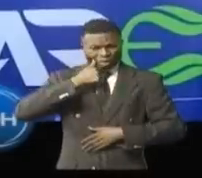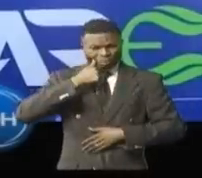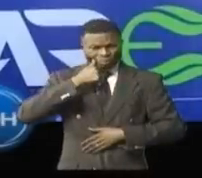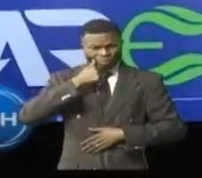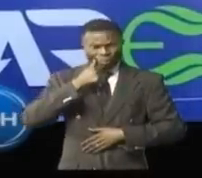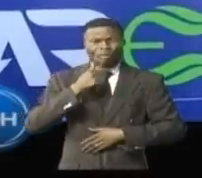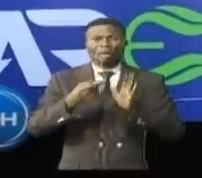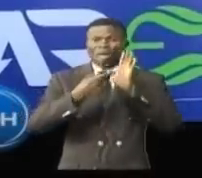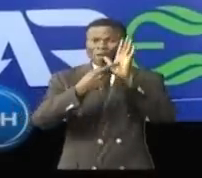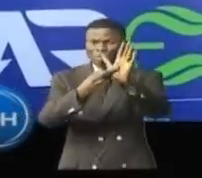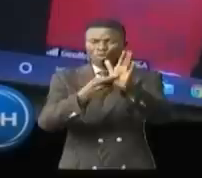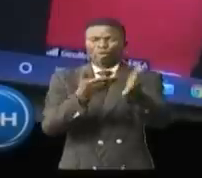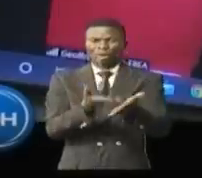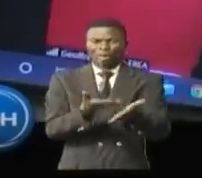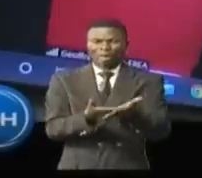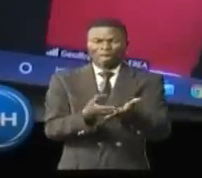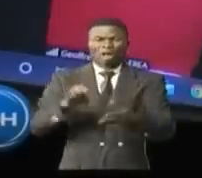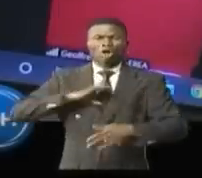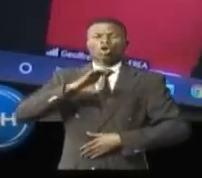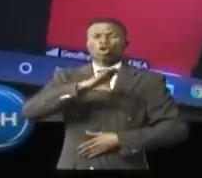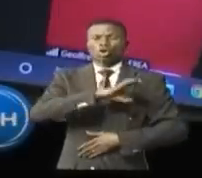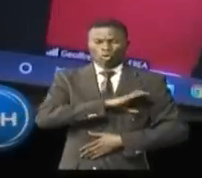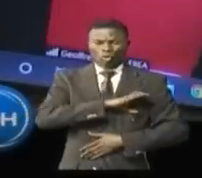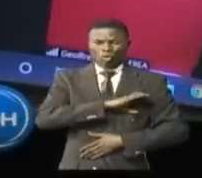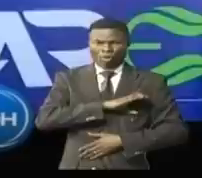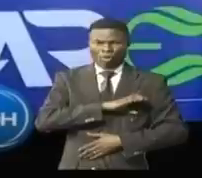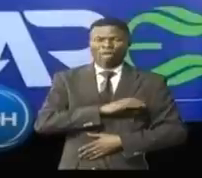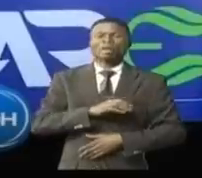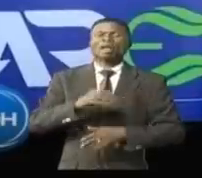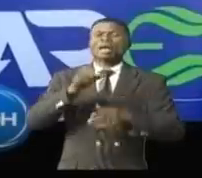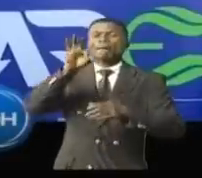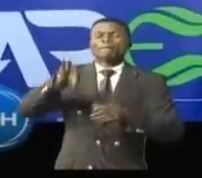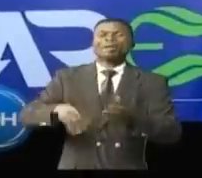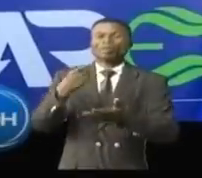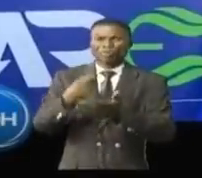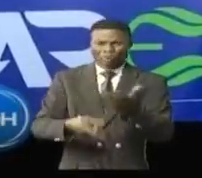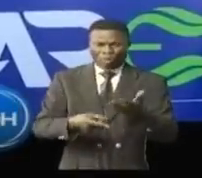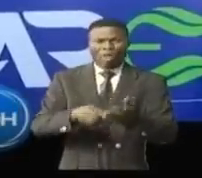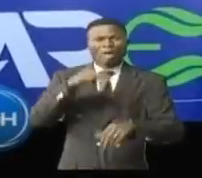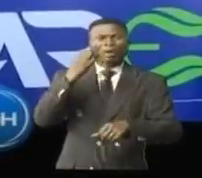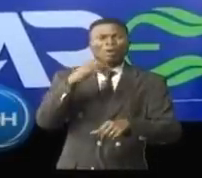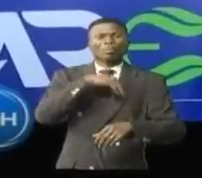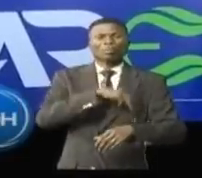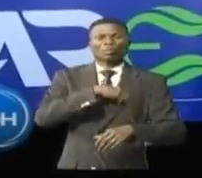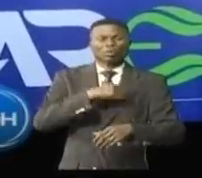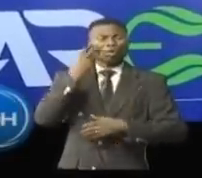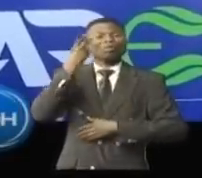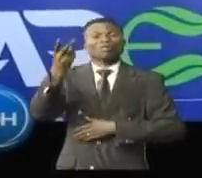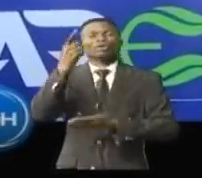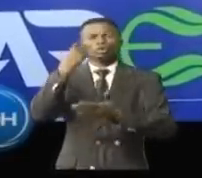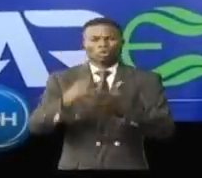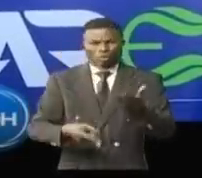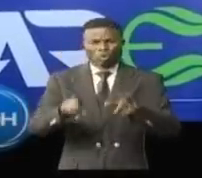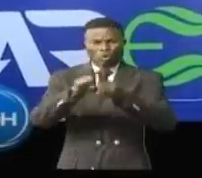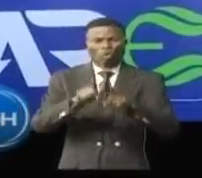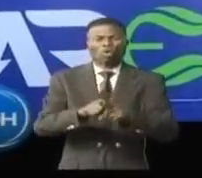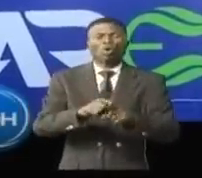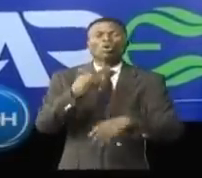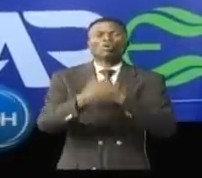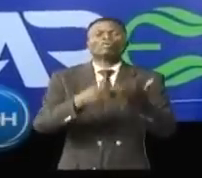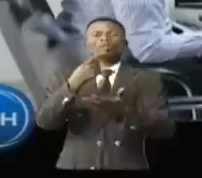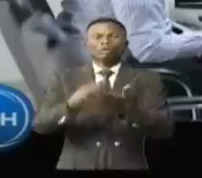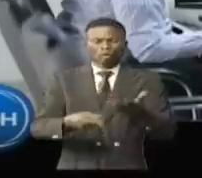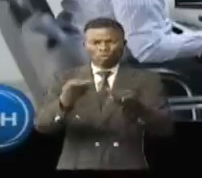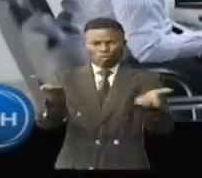pu présenter au comité l'ARE, sa mission, sa vision et ce que nous faisons